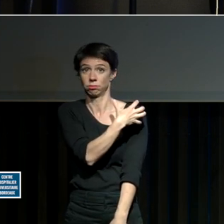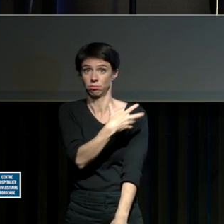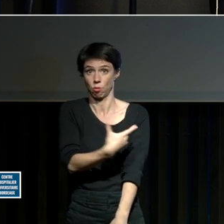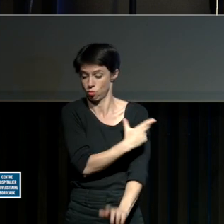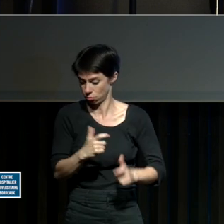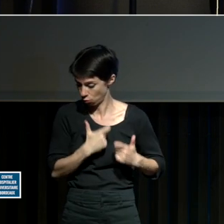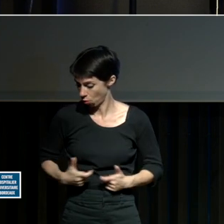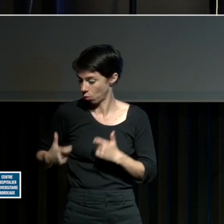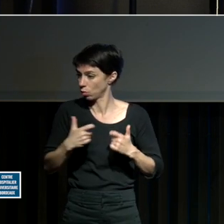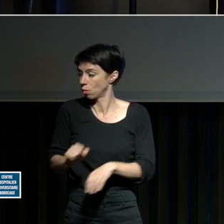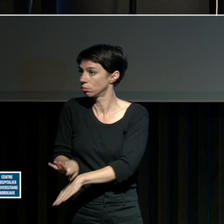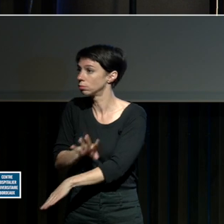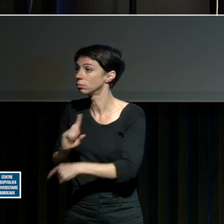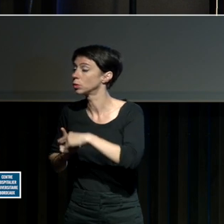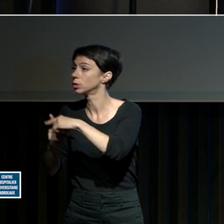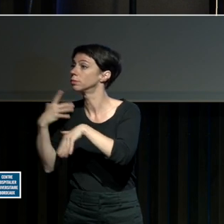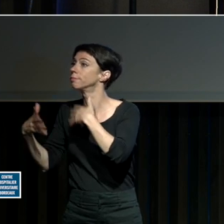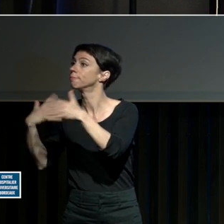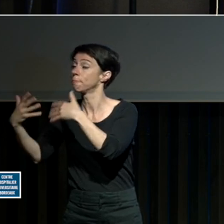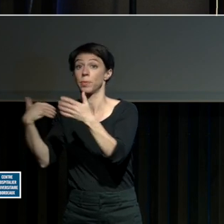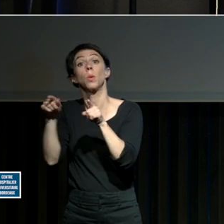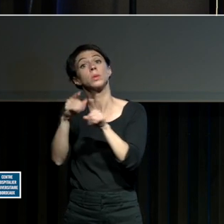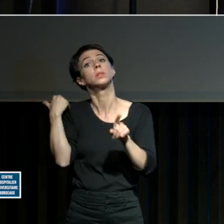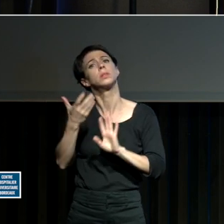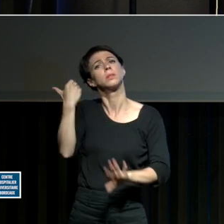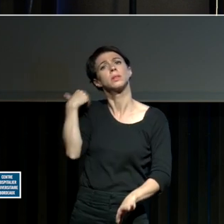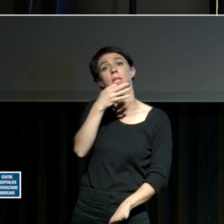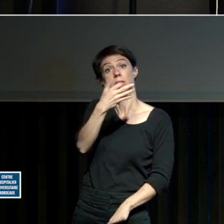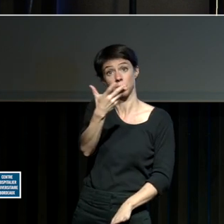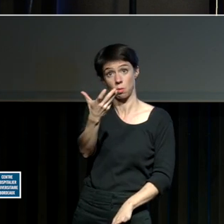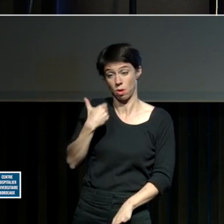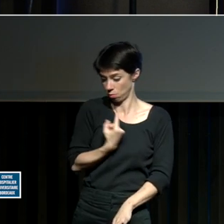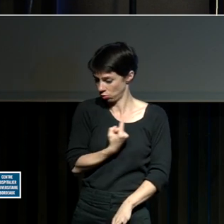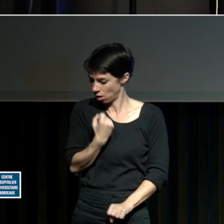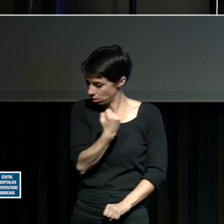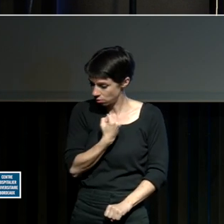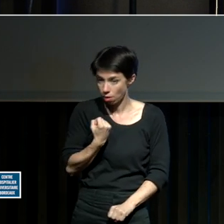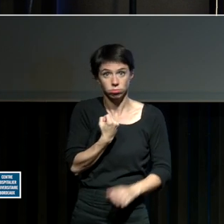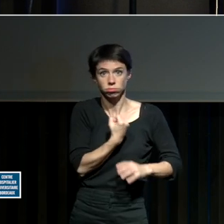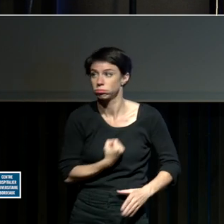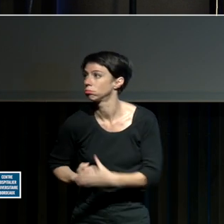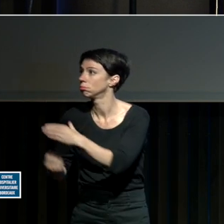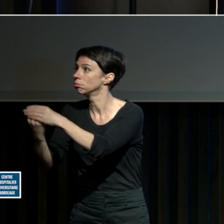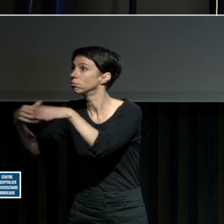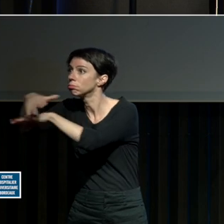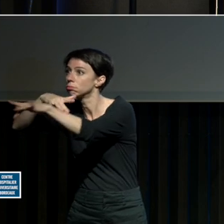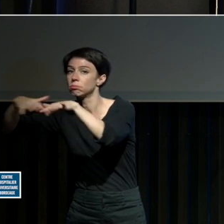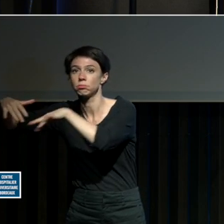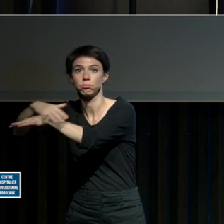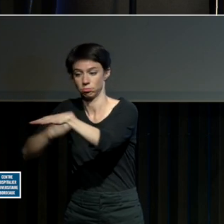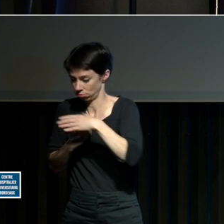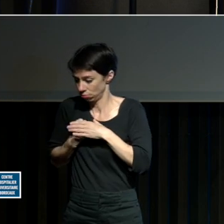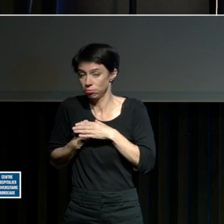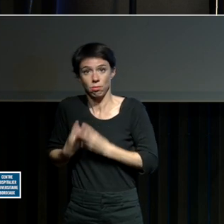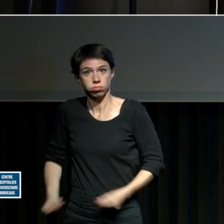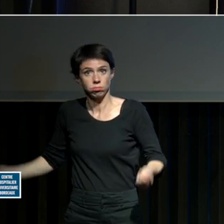outil aussi de dépassement de l'isolement et de la solitude. Et puis la progression même du jeu va être basée